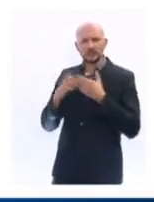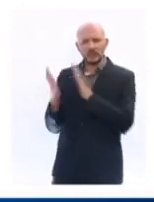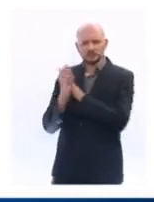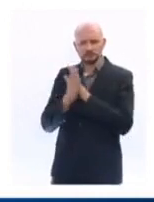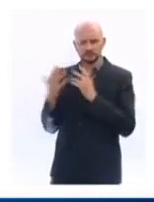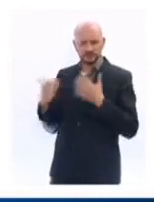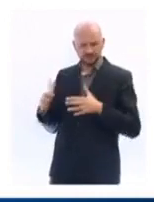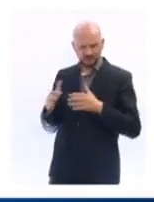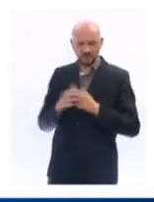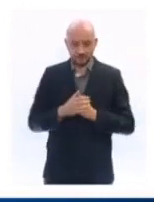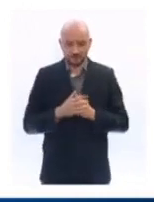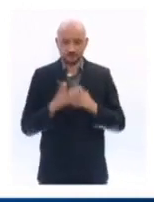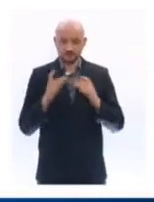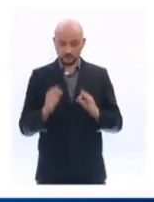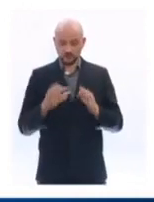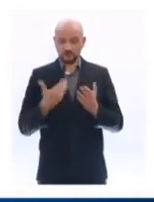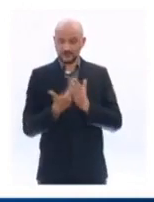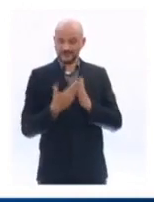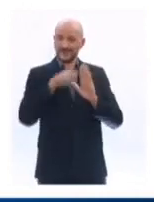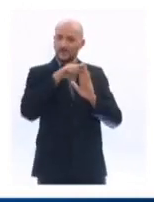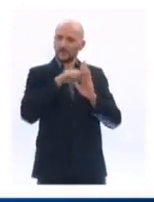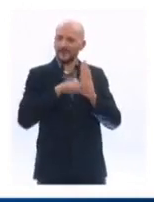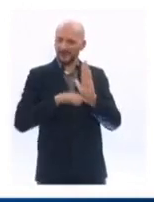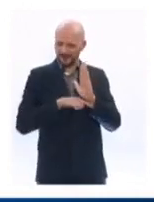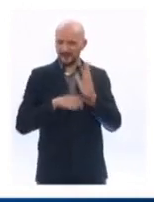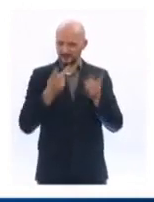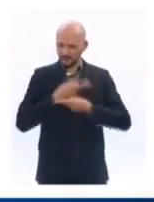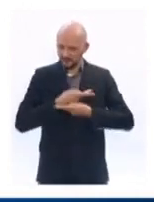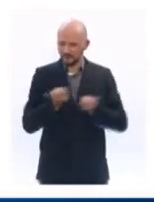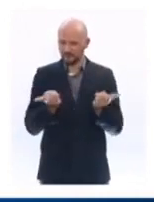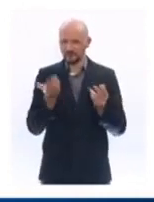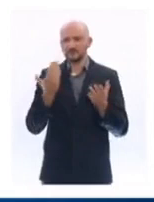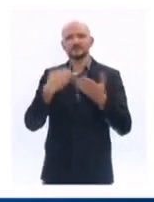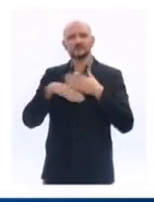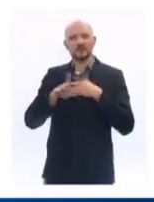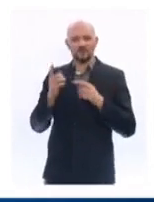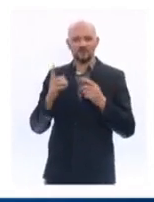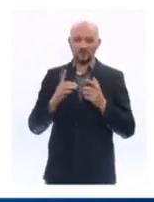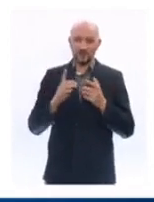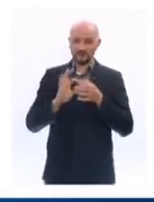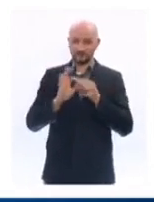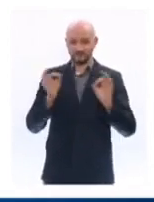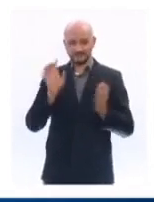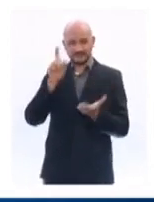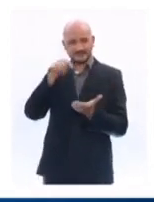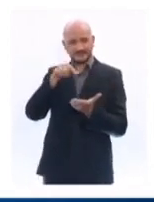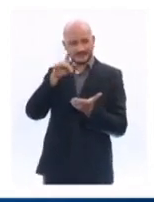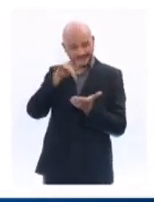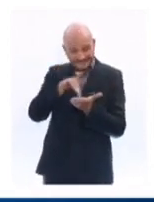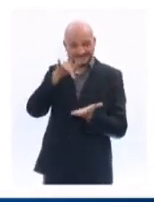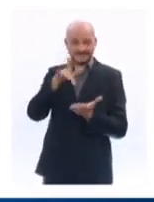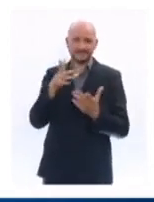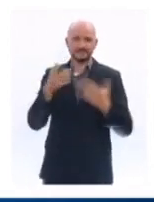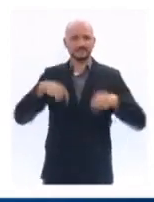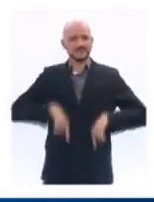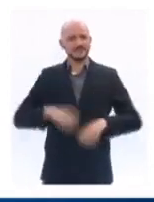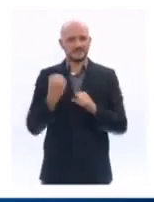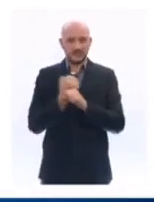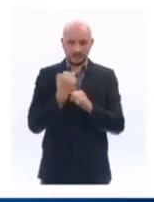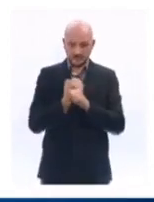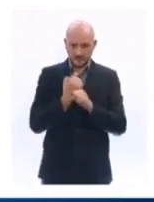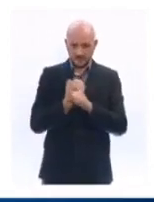mars dernier, l'activité se poursuivra dans de nombreux secteurs de notre économie. Mais comme au mois de mars, l'État sera aux